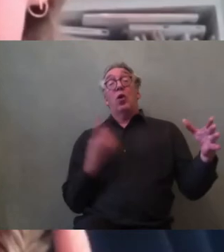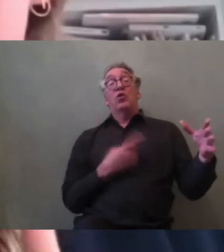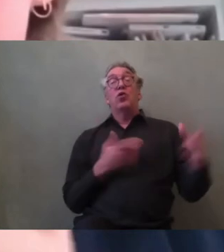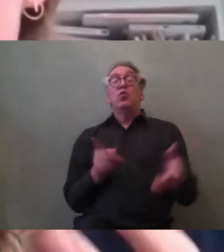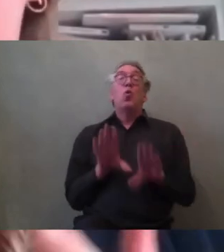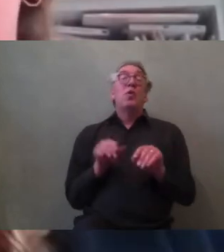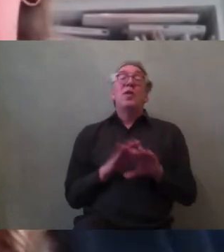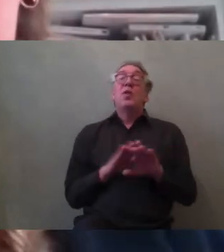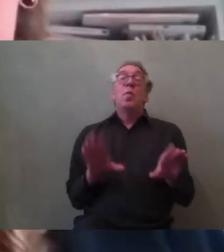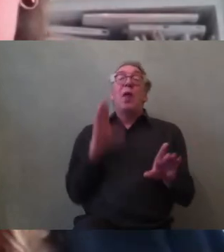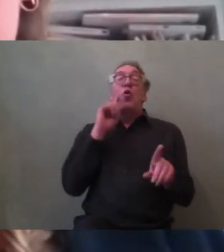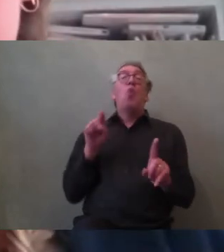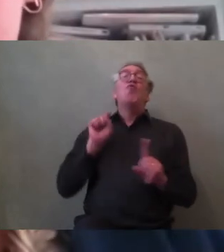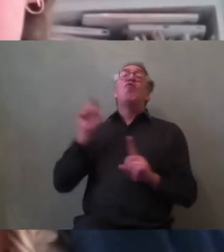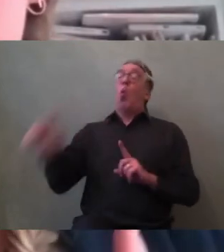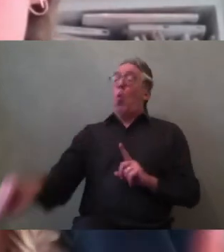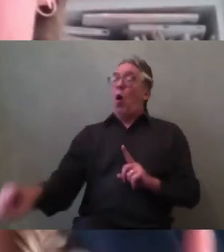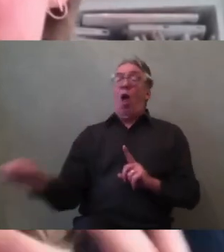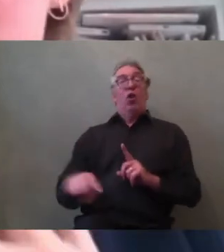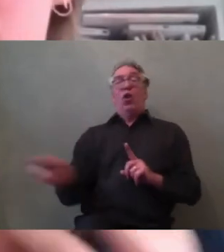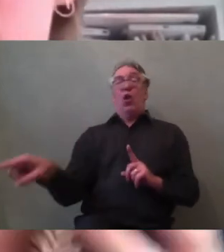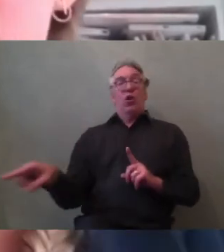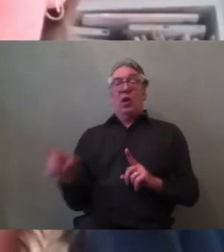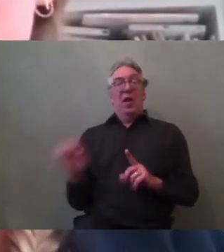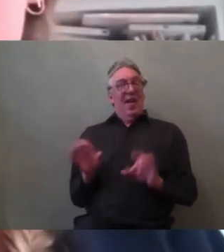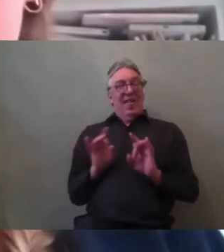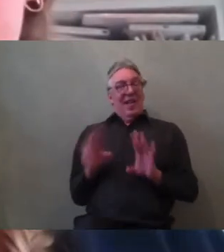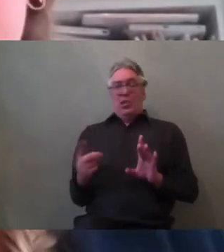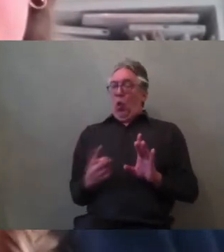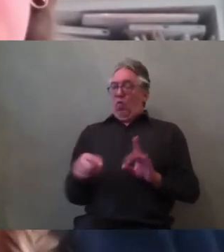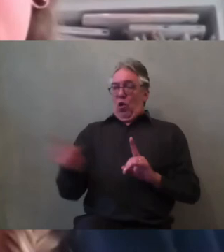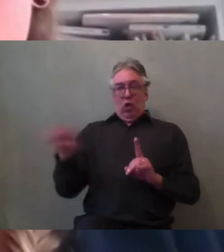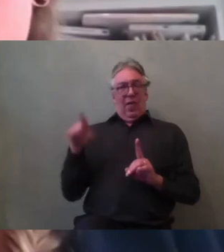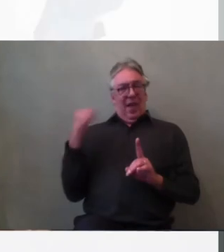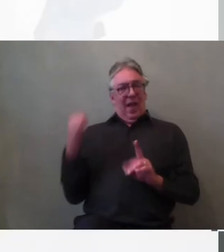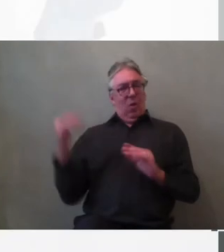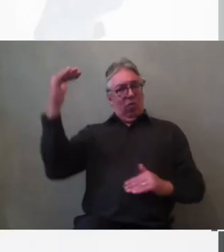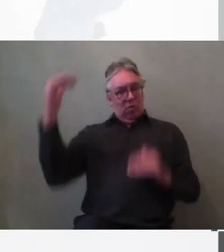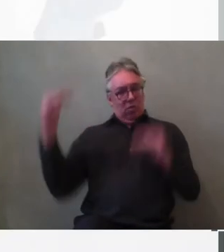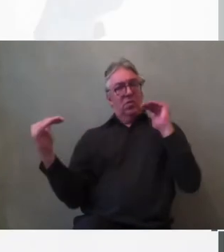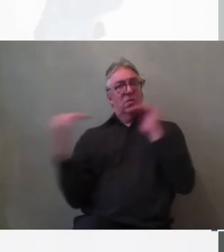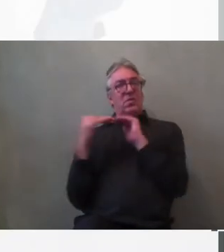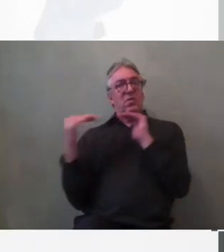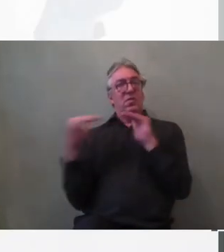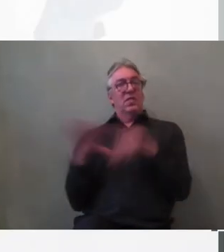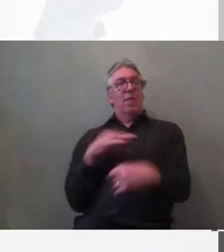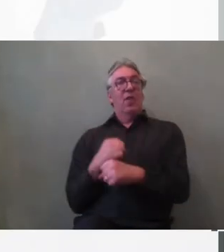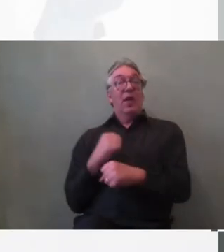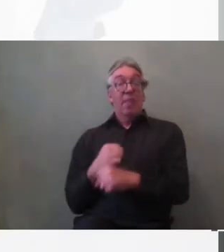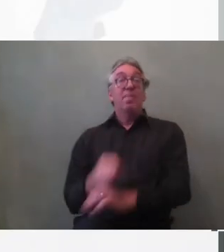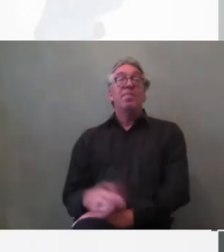dat je iets voor de ander wil doen. Het gaat dus echt over een samenwerking. Volgende.